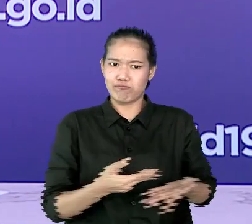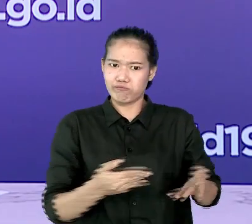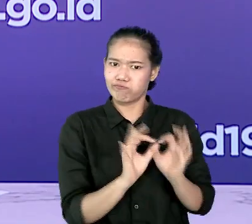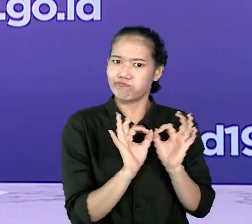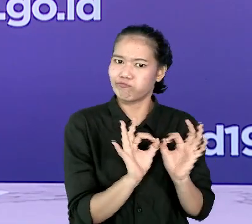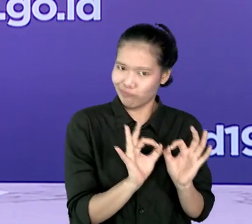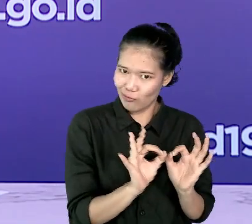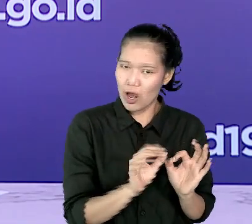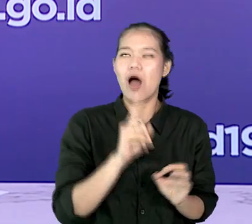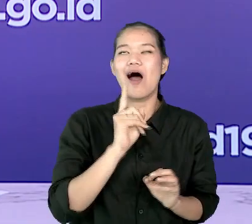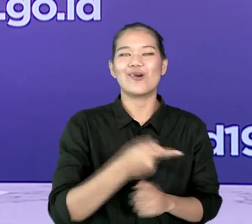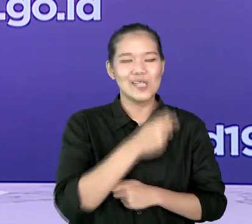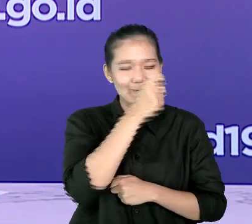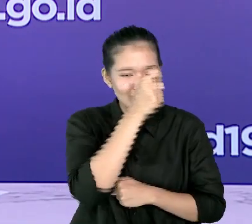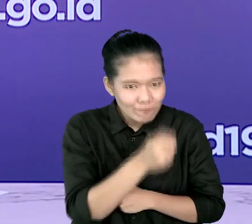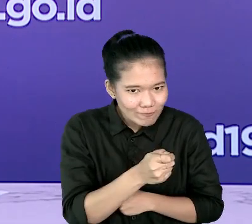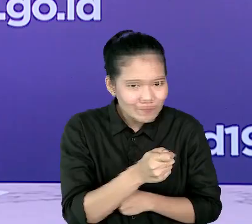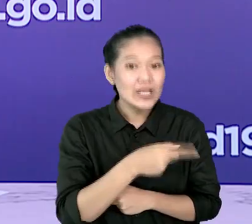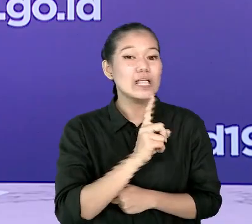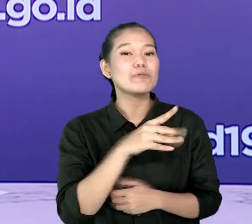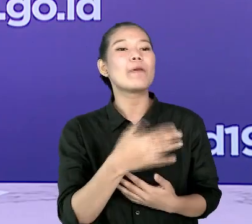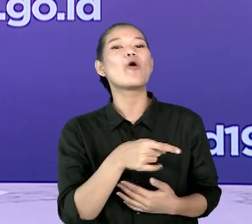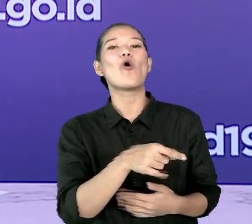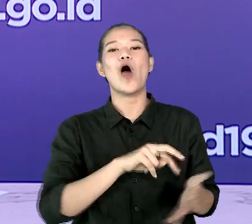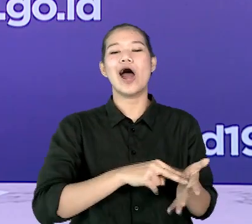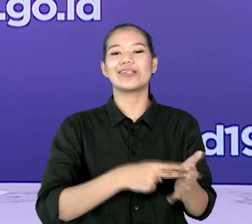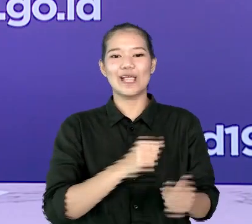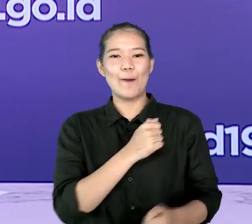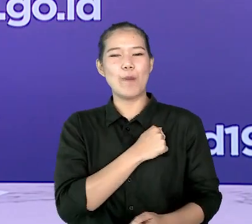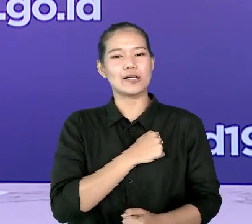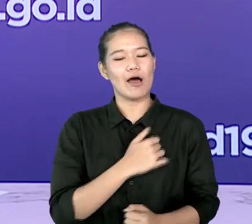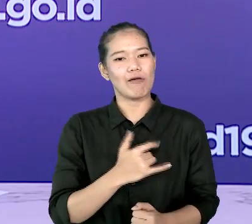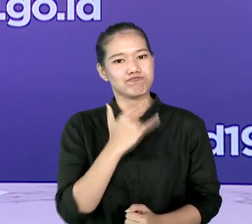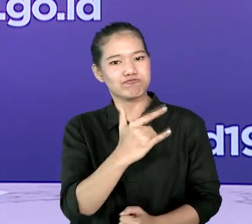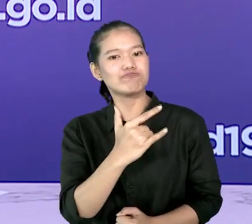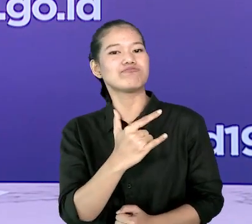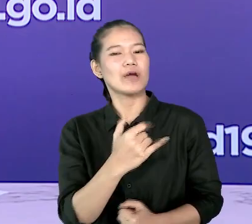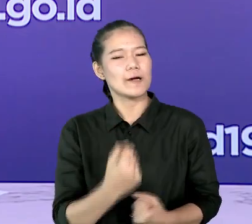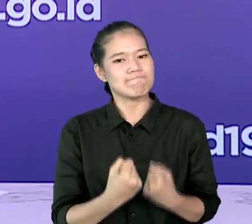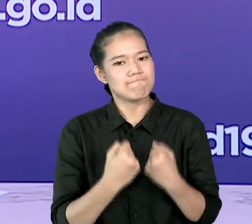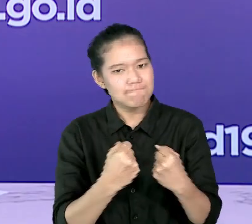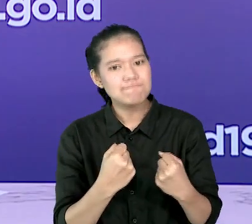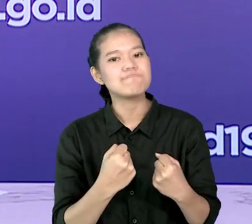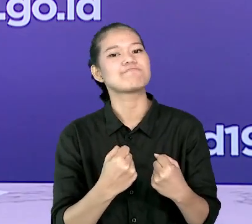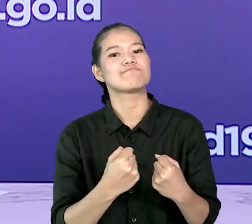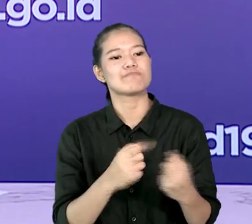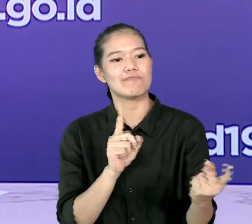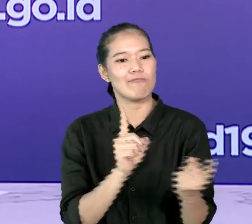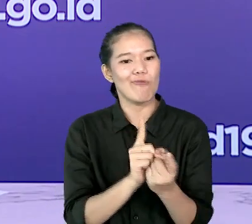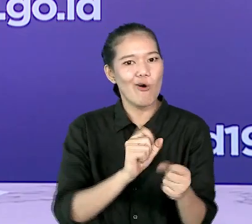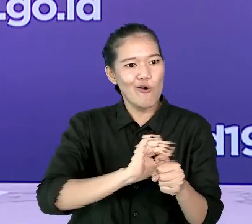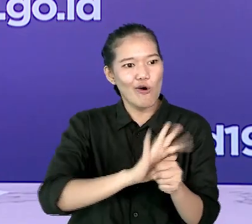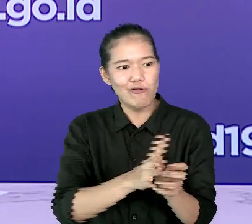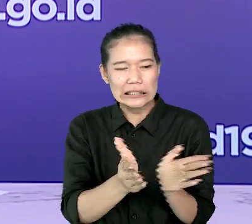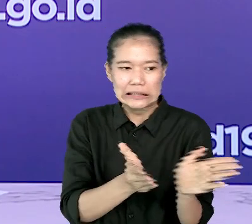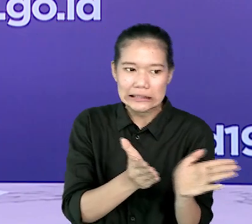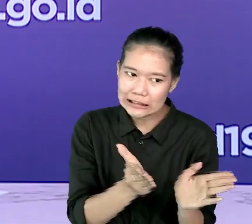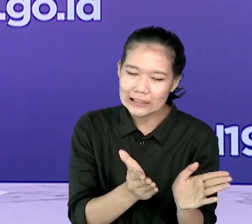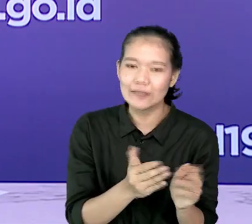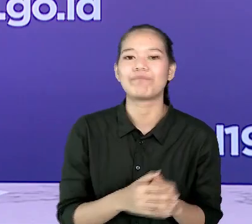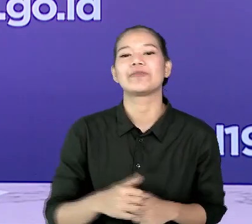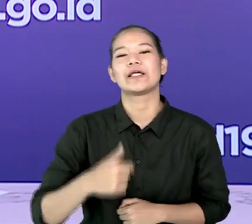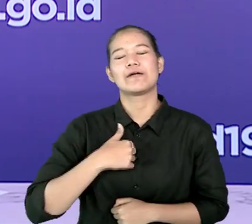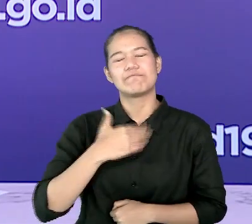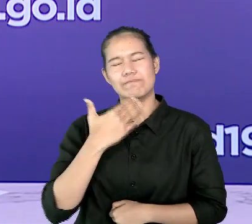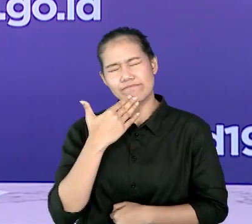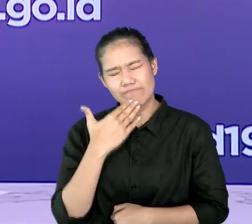sepatutnya kita apresiasi karena menunjukkan ketahanan bangsa kita dalam menghadapi pandemi COVID-19. Saya